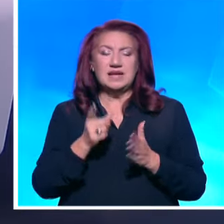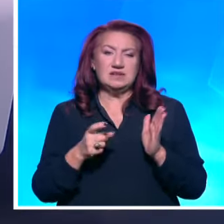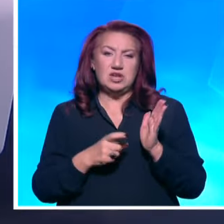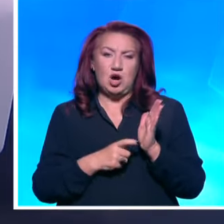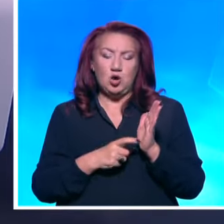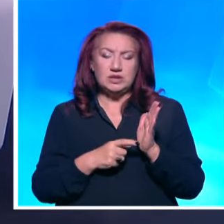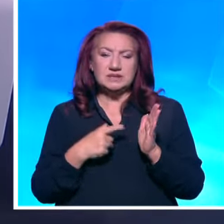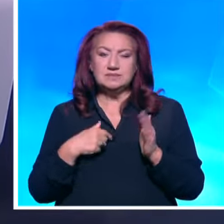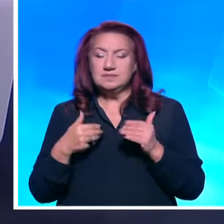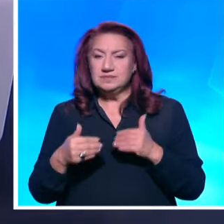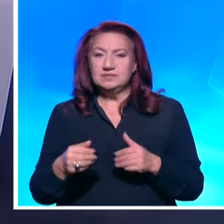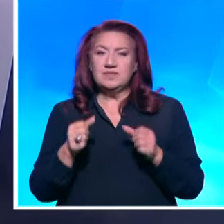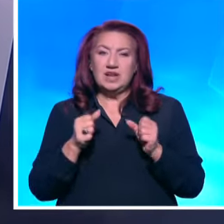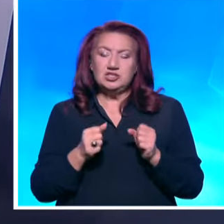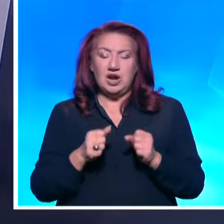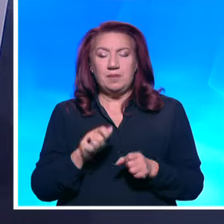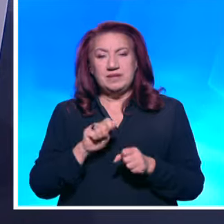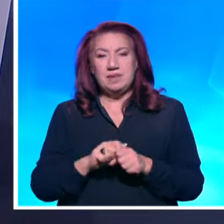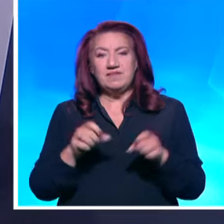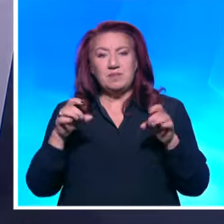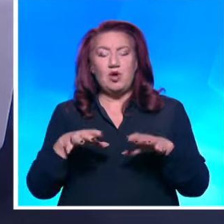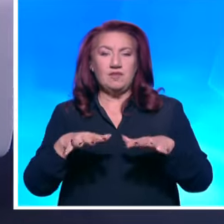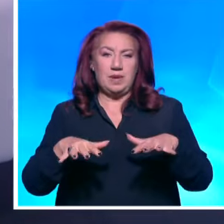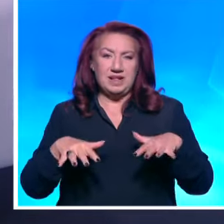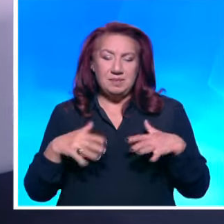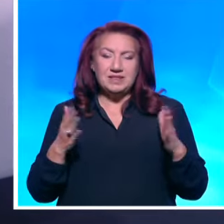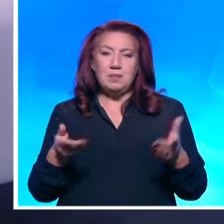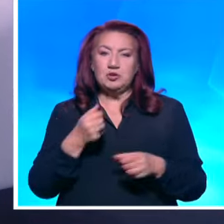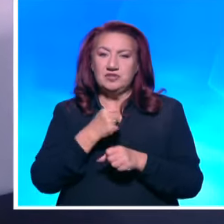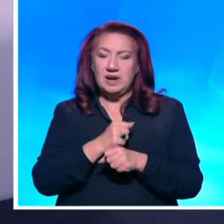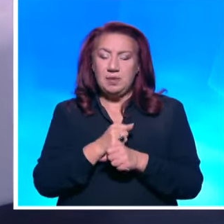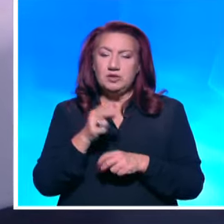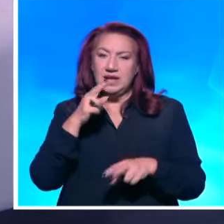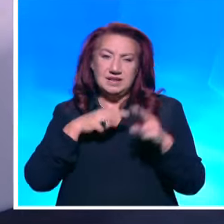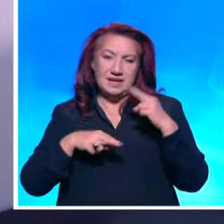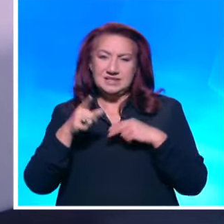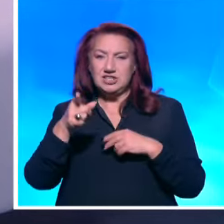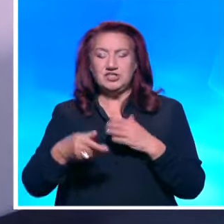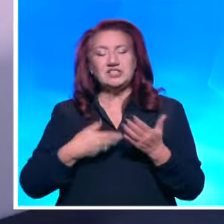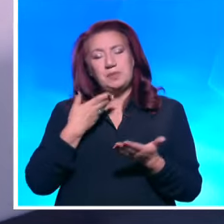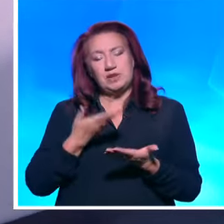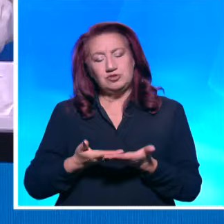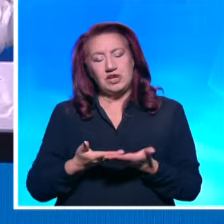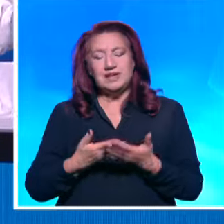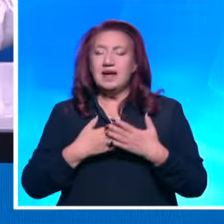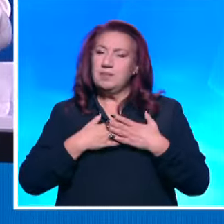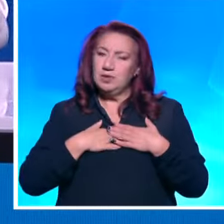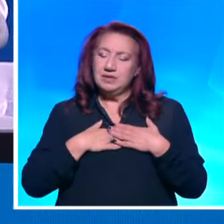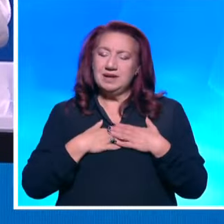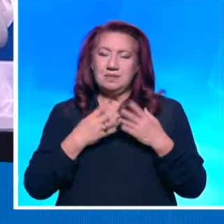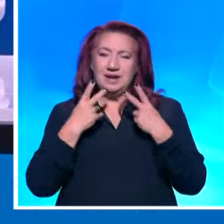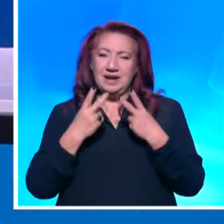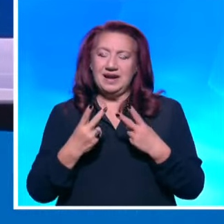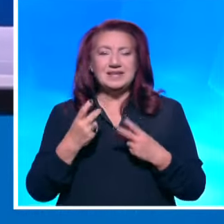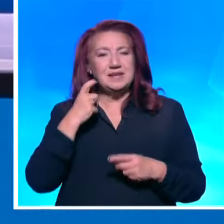чакаме да направим нов парламент който да заработи и да ги разгледа евентуално благодарим ви много така се разделяме бла